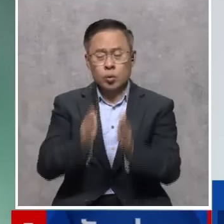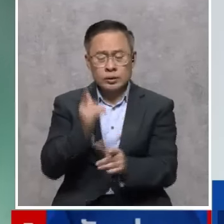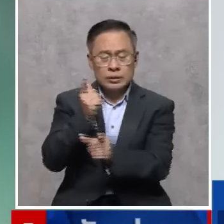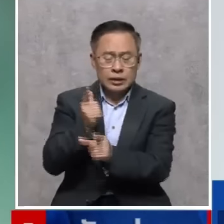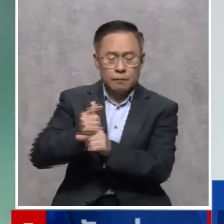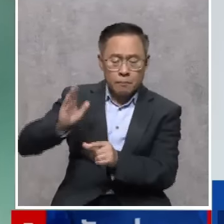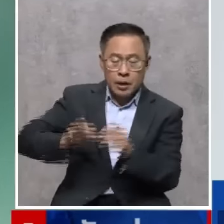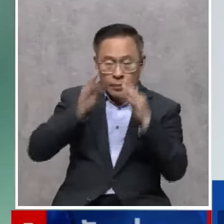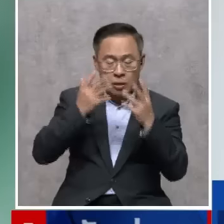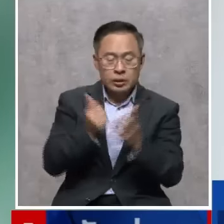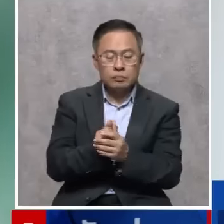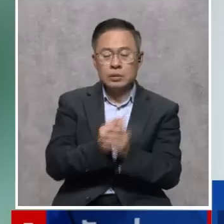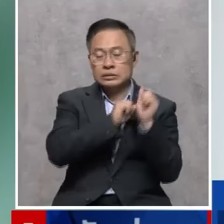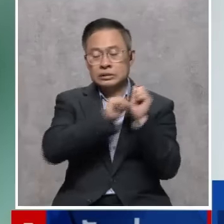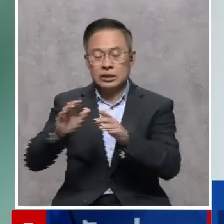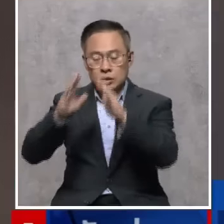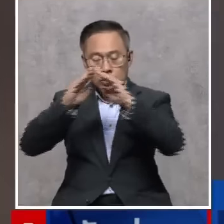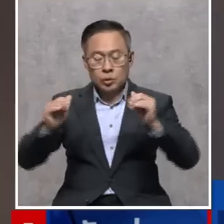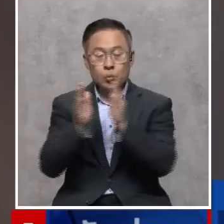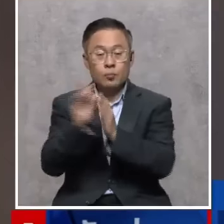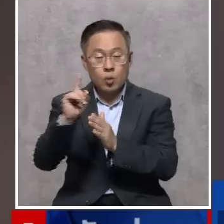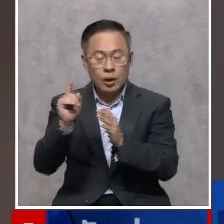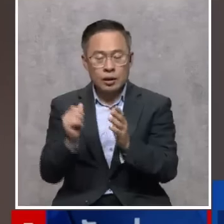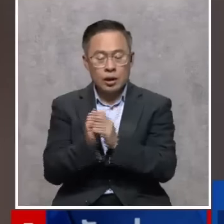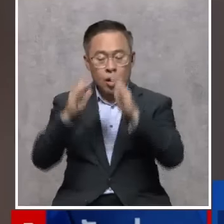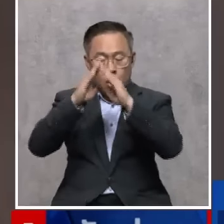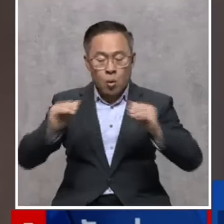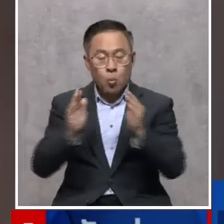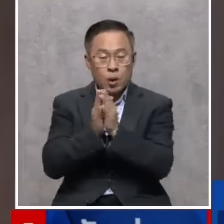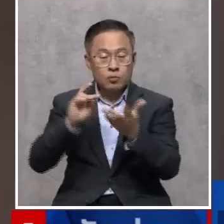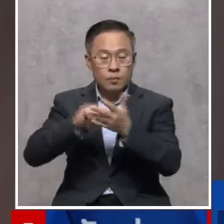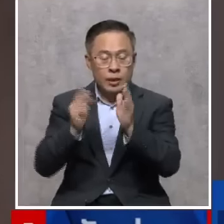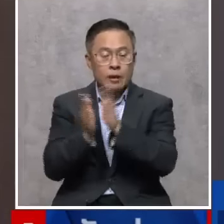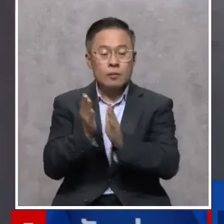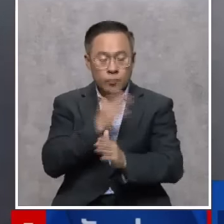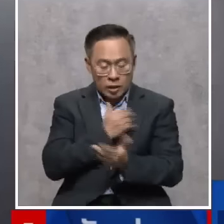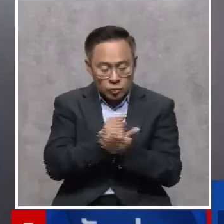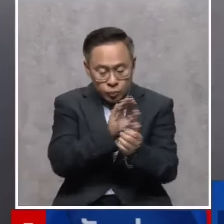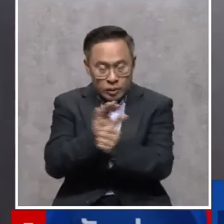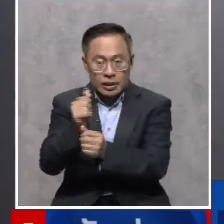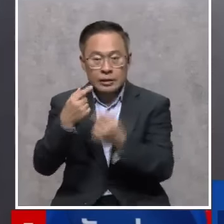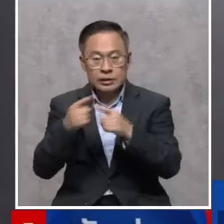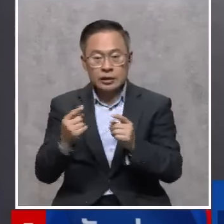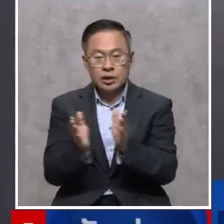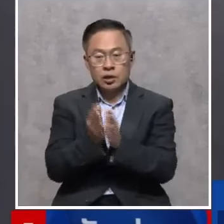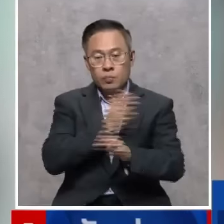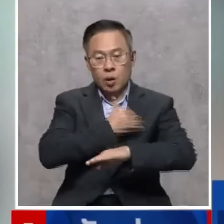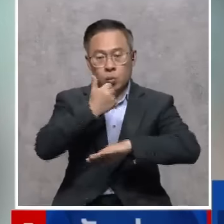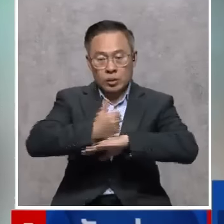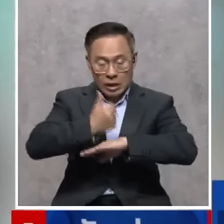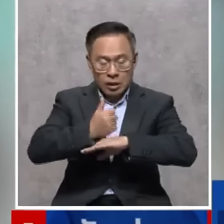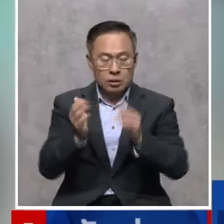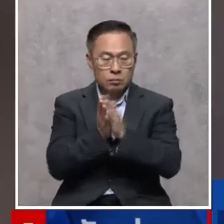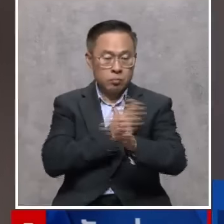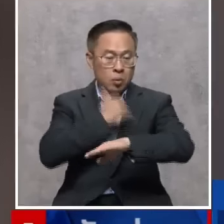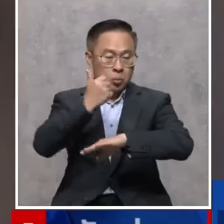ราะถือว่าวัดเป็นเขตอภัยทาน ค่ะ แต่นี่คือพระในวัดอาจจะเป็นเขตอภัยทานแต่พระที่เป็นเจ้าอาว